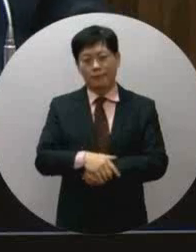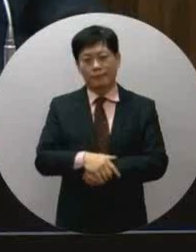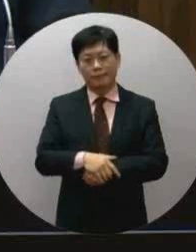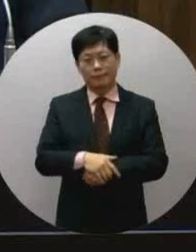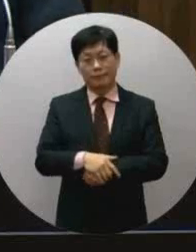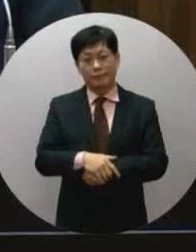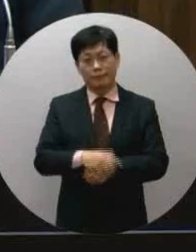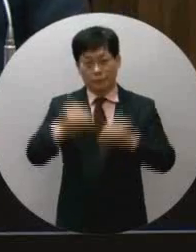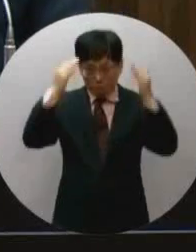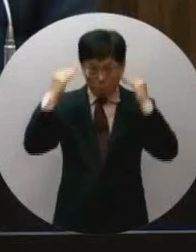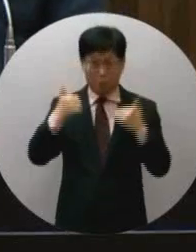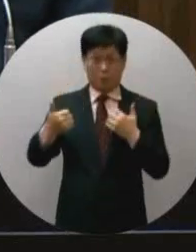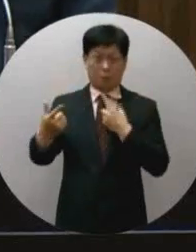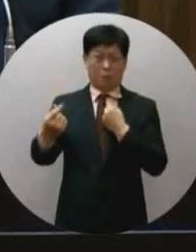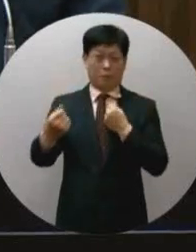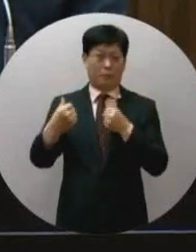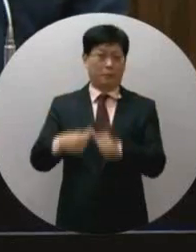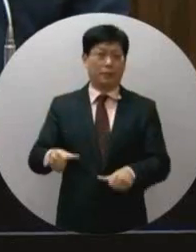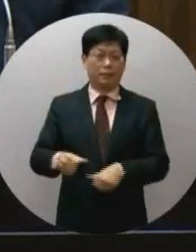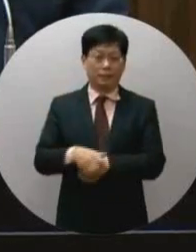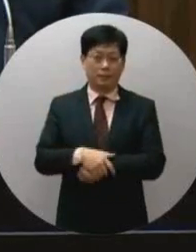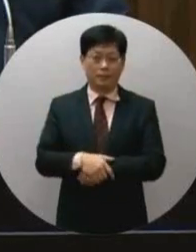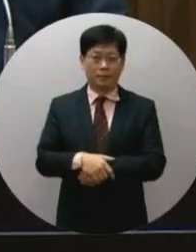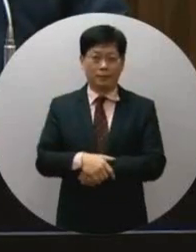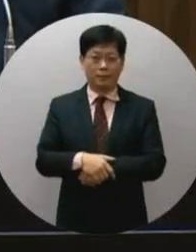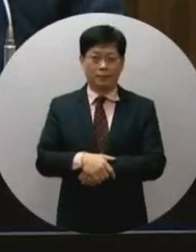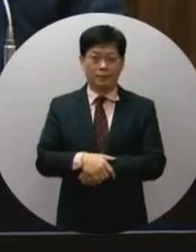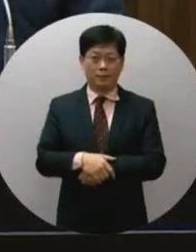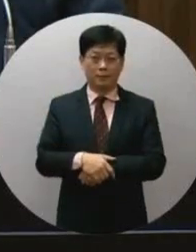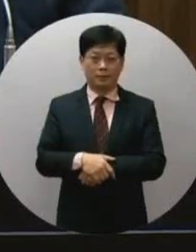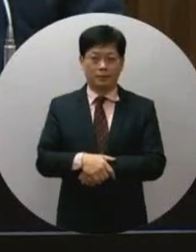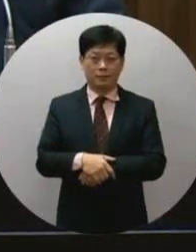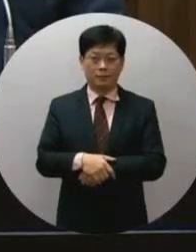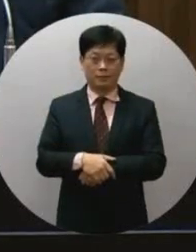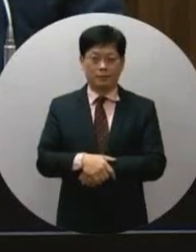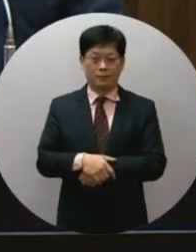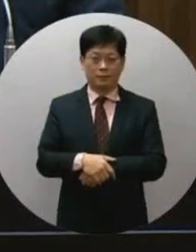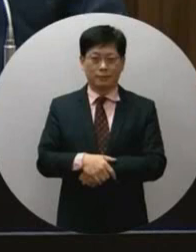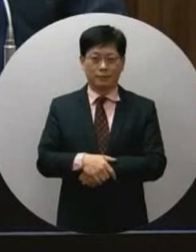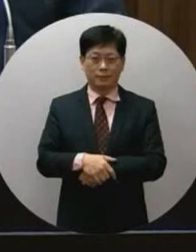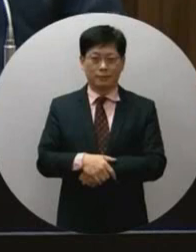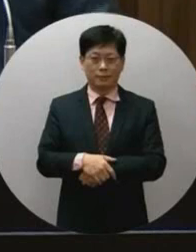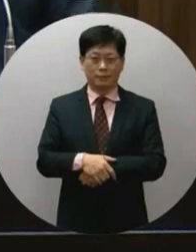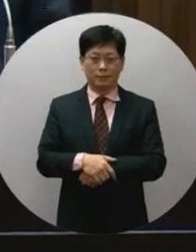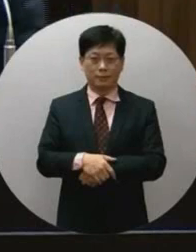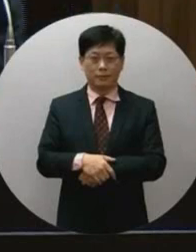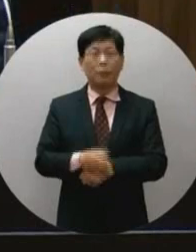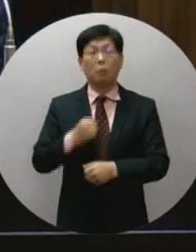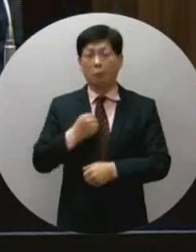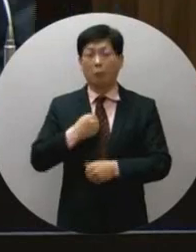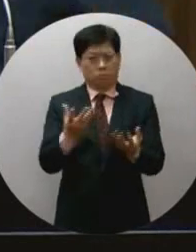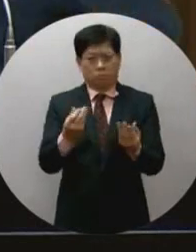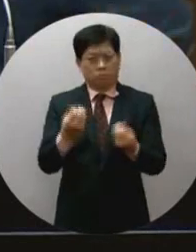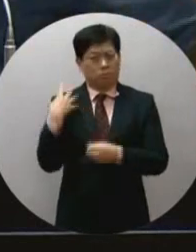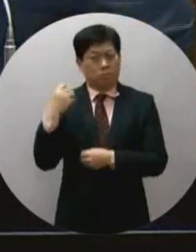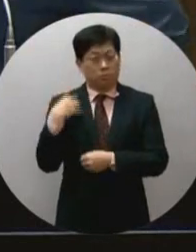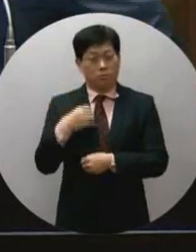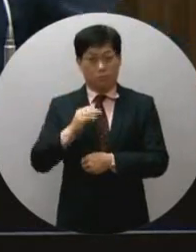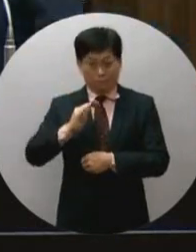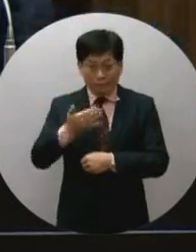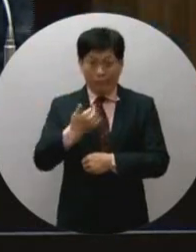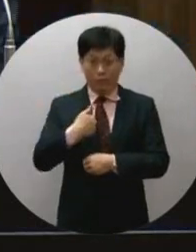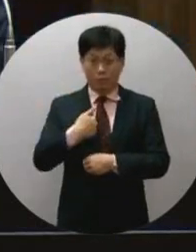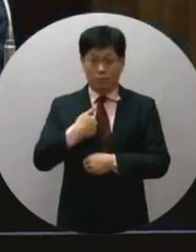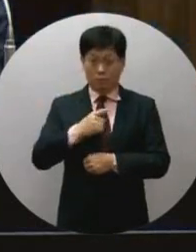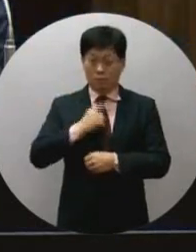你们这样不行，不要再叫我去打这个侯友宜的什么奇怪的案子，不要再叫我去做这些事，我们就针对这些东西提出建